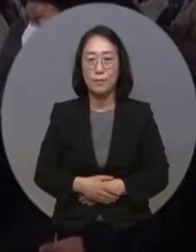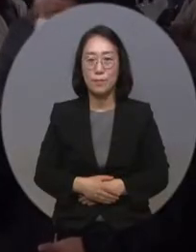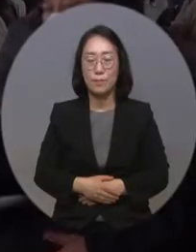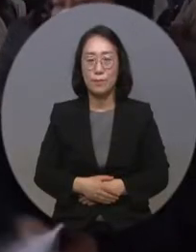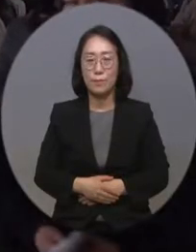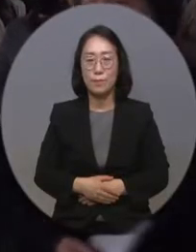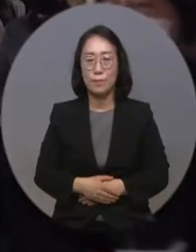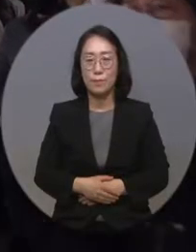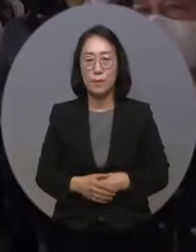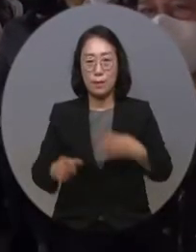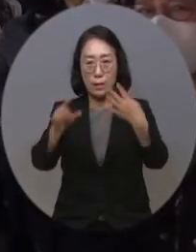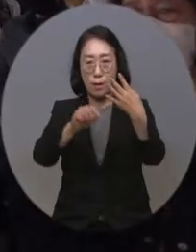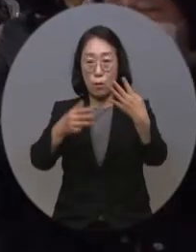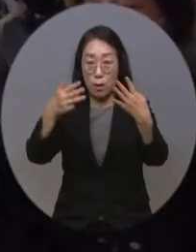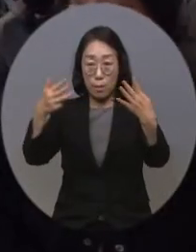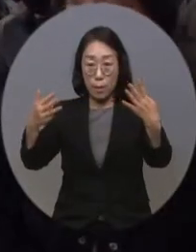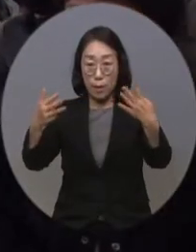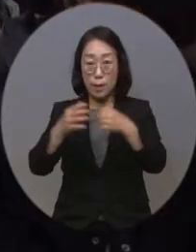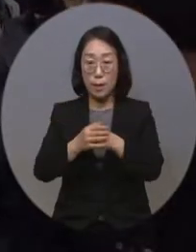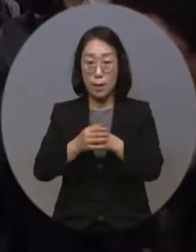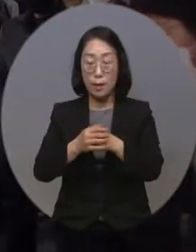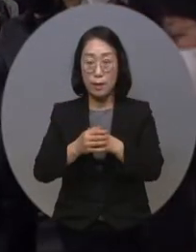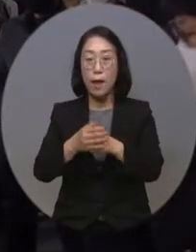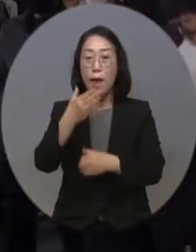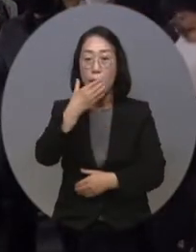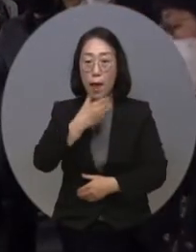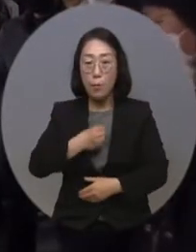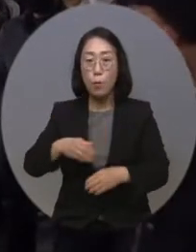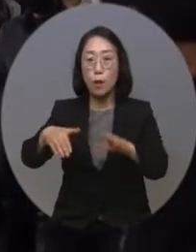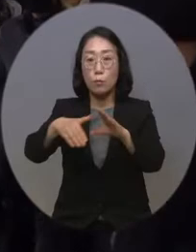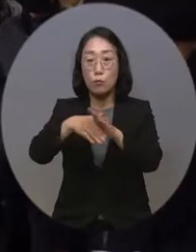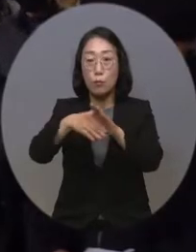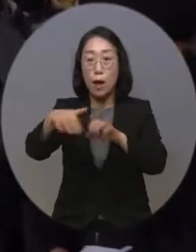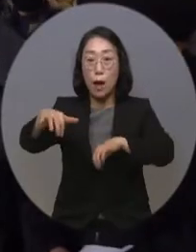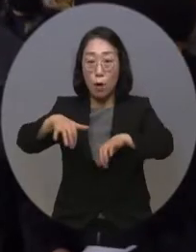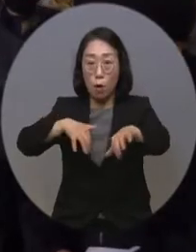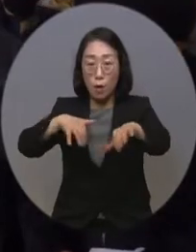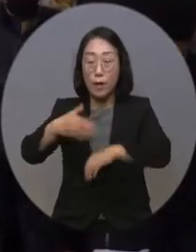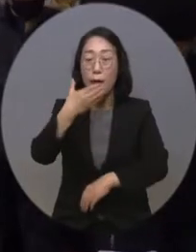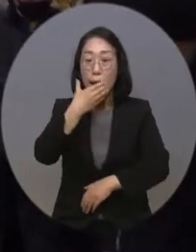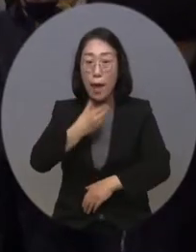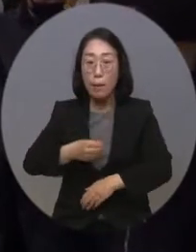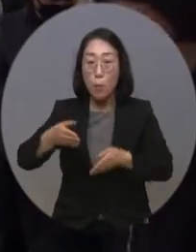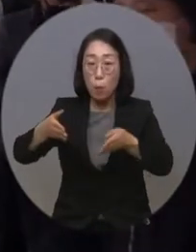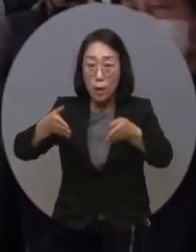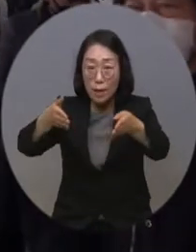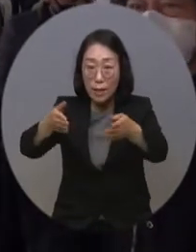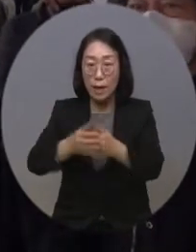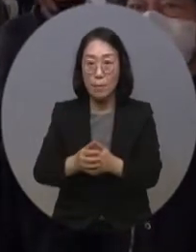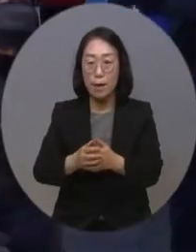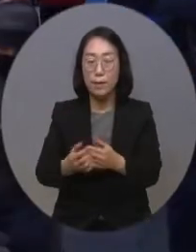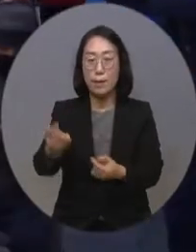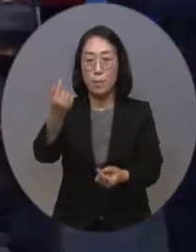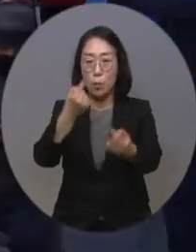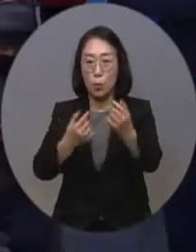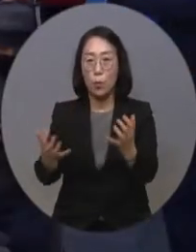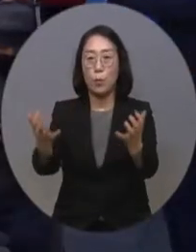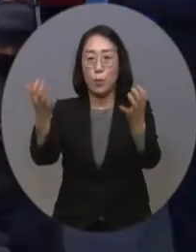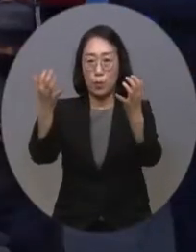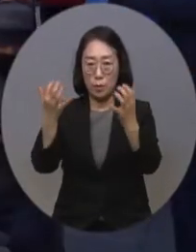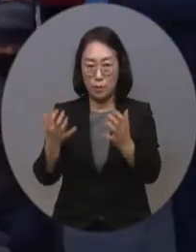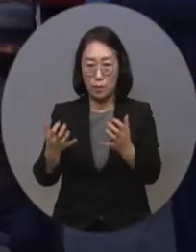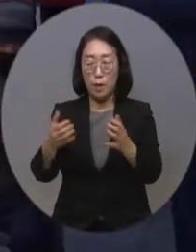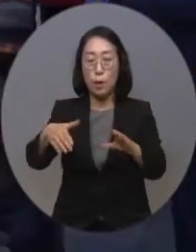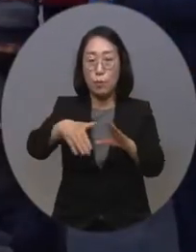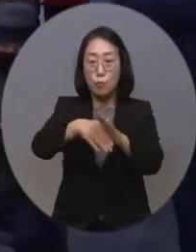지난 8일 저녁 의정부 시민들의 행복한 문화거리, 행복로에 많은 시민들이 모였습니다.